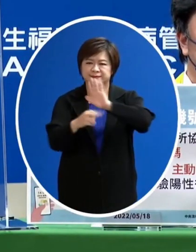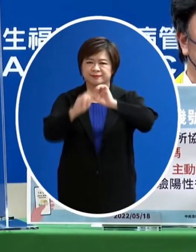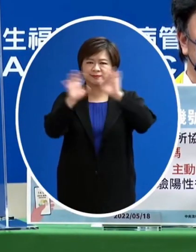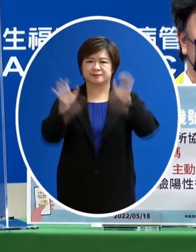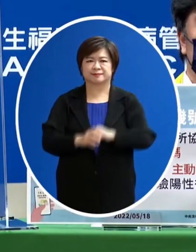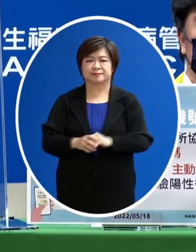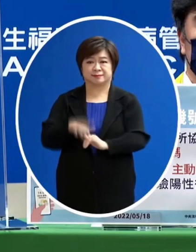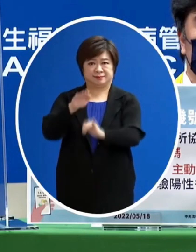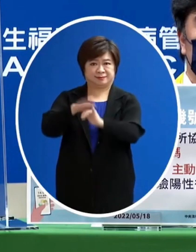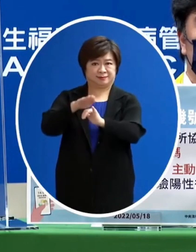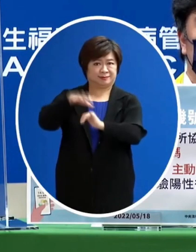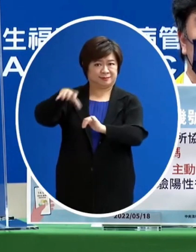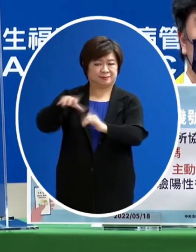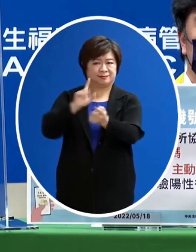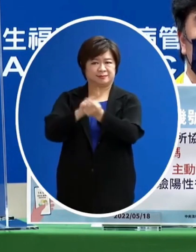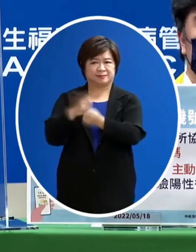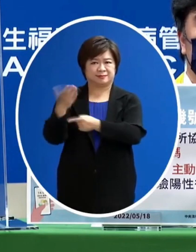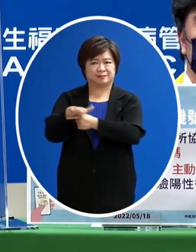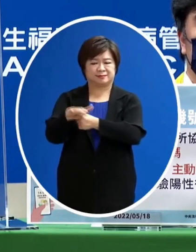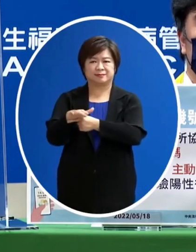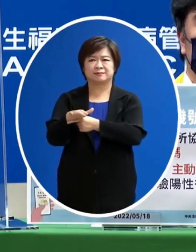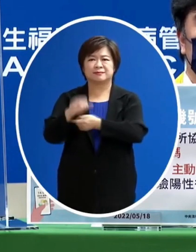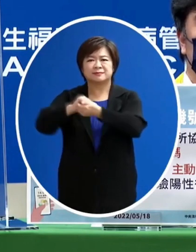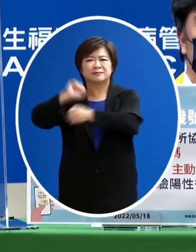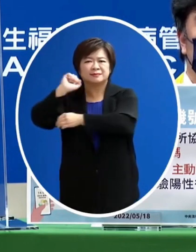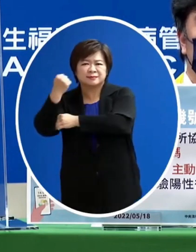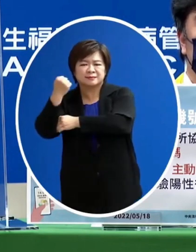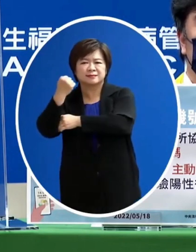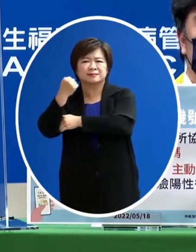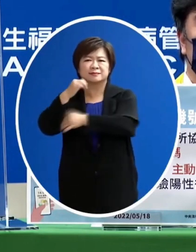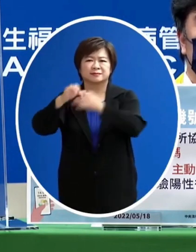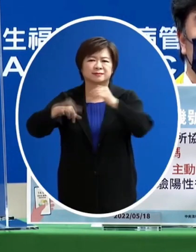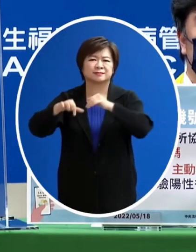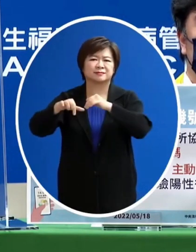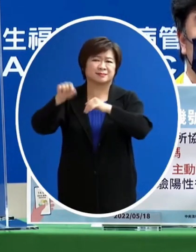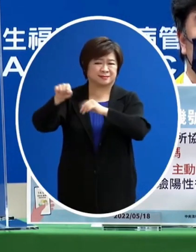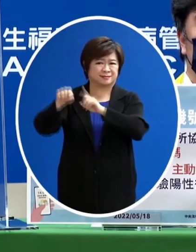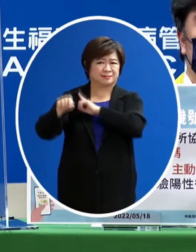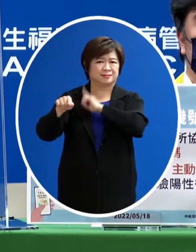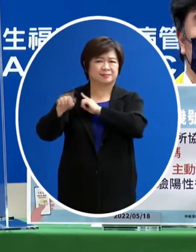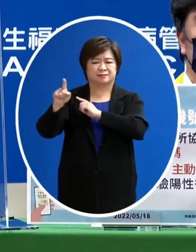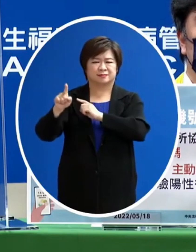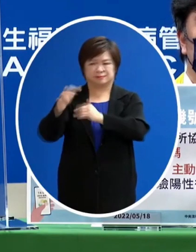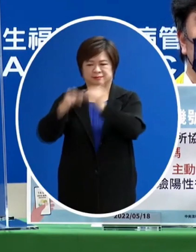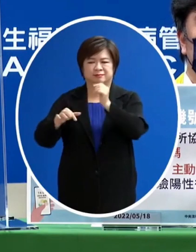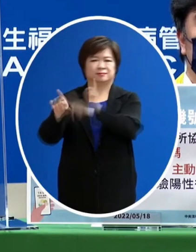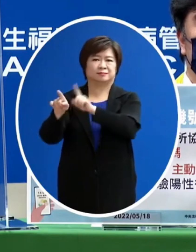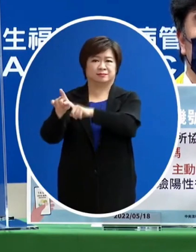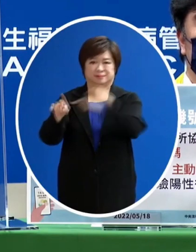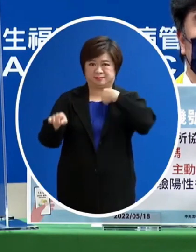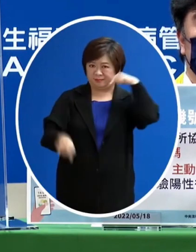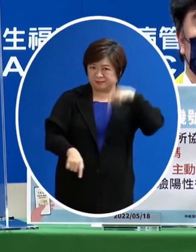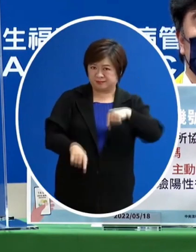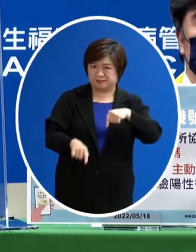个殡葬处哈，他们对死亡的一些定义相关的，但根据殡葬处他们自己的规定办理。那在指挥中